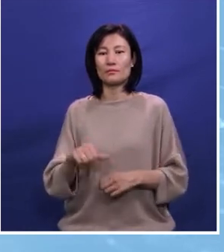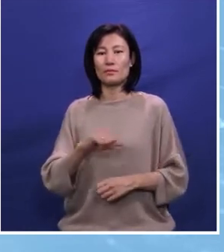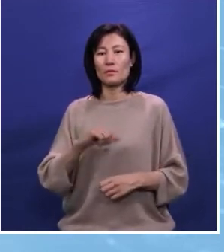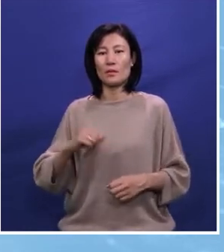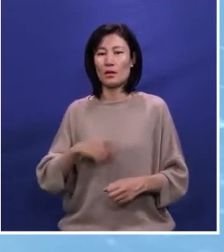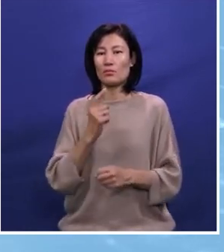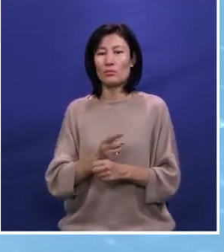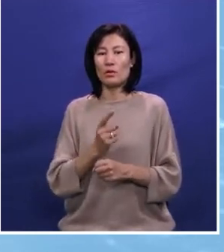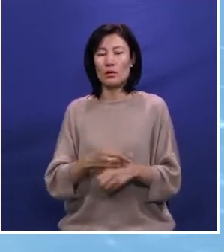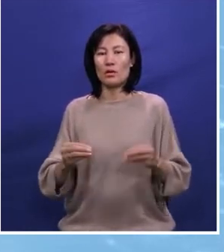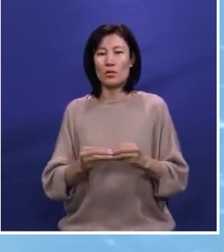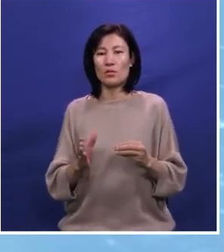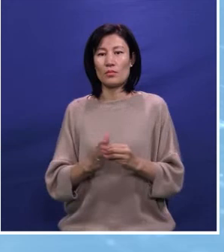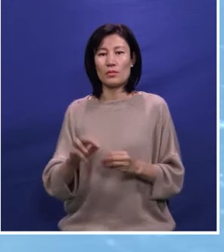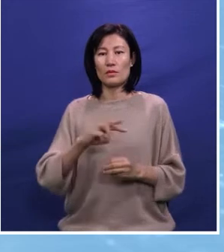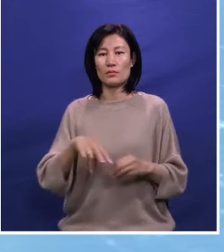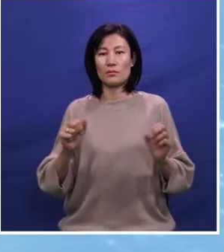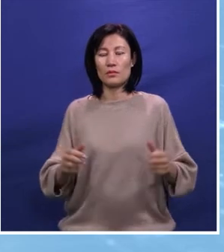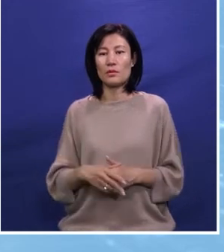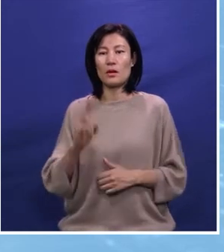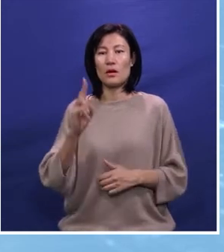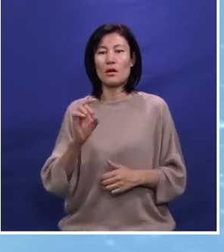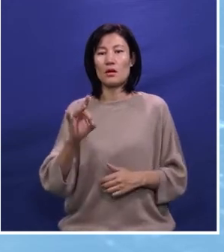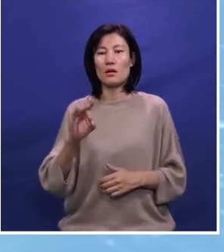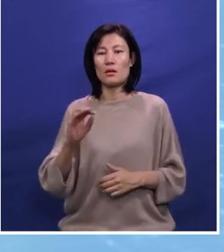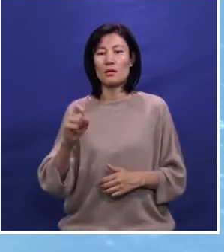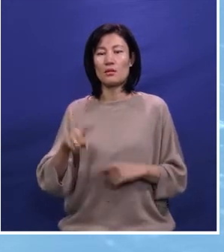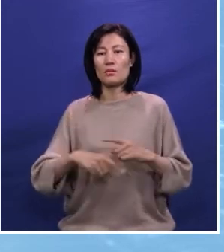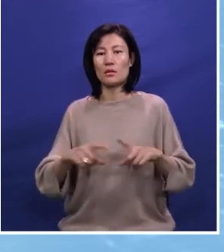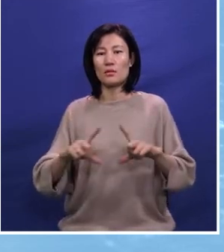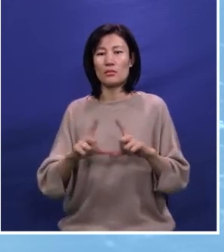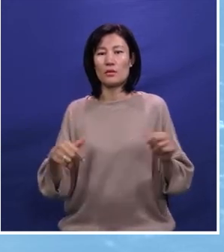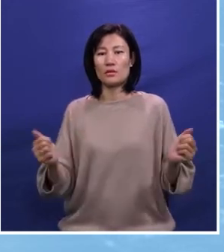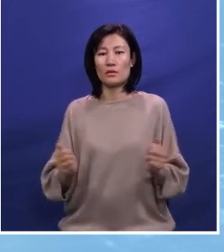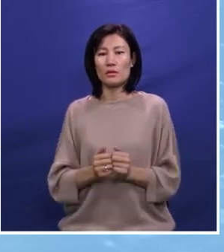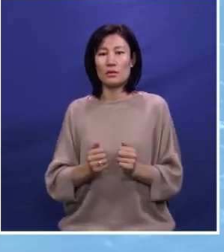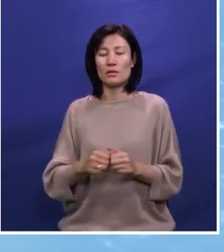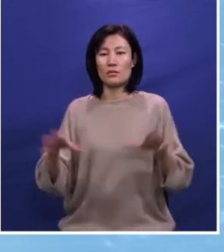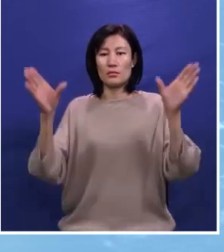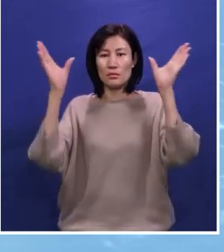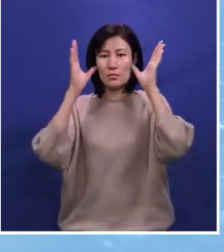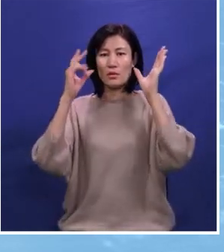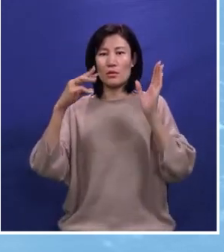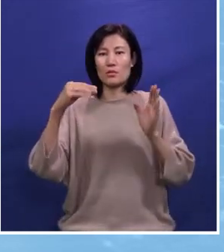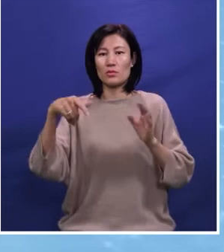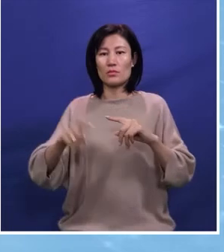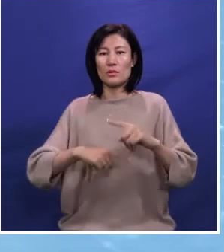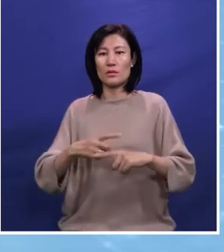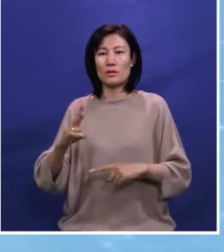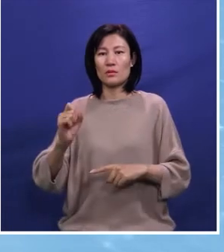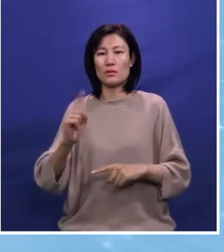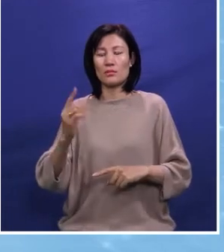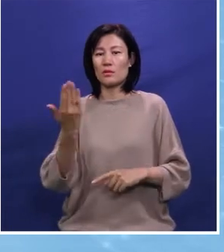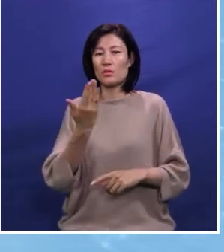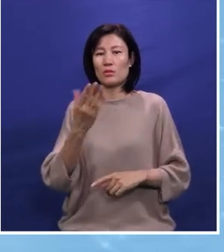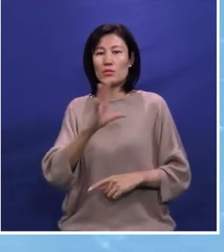әрдеңе болмаса, 15 мыңға жақын оқушы бар Қарабалықта. Мектеп оқушы бар. Мектептер жақын, мешіттер, жұма намаздар, бәрі өлгенмен көпшілік намаз